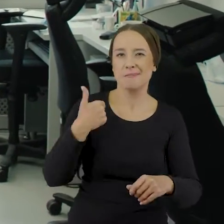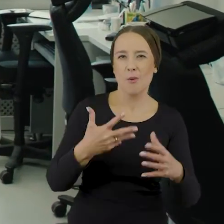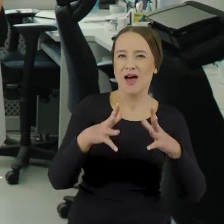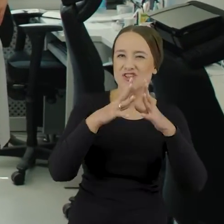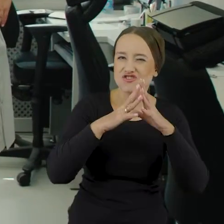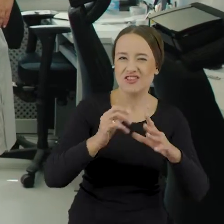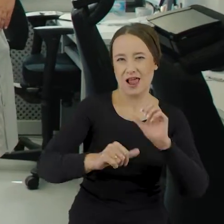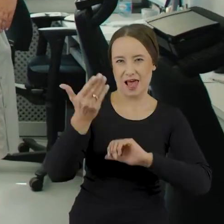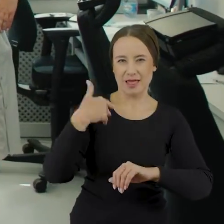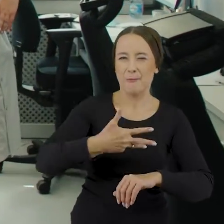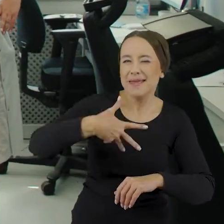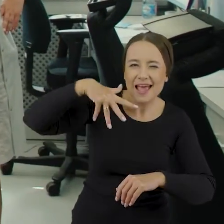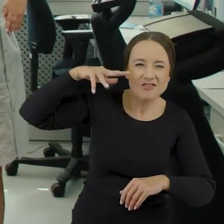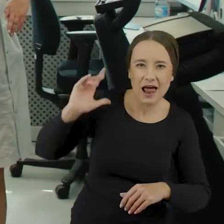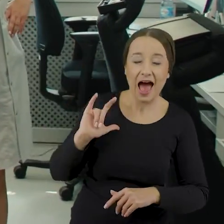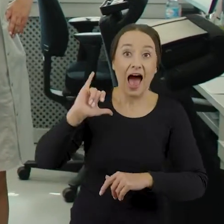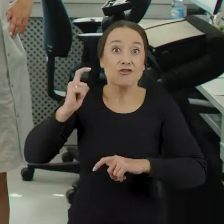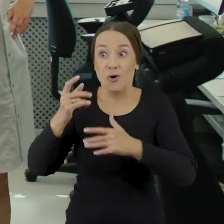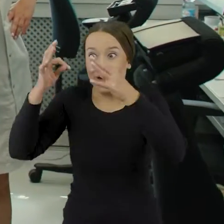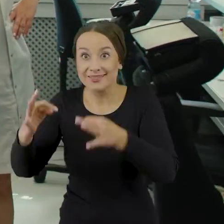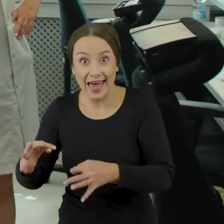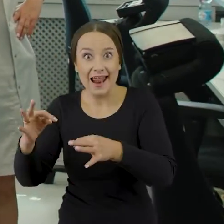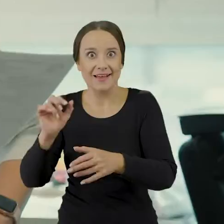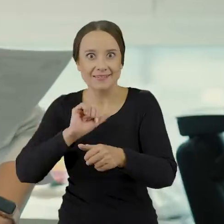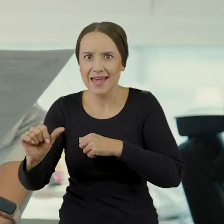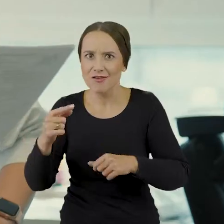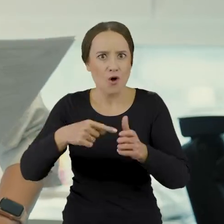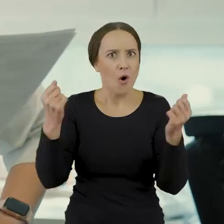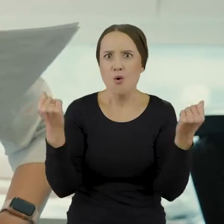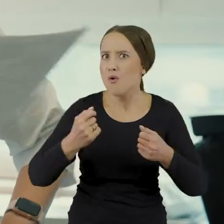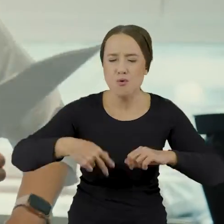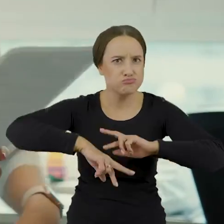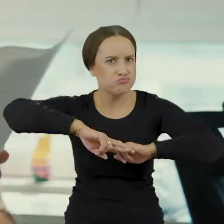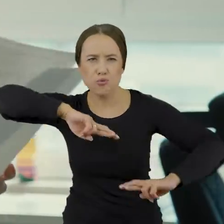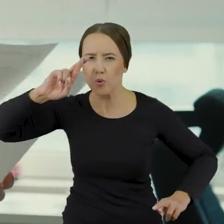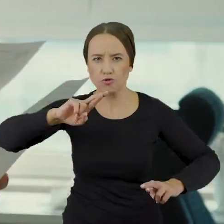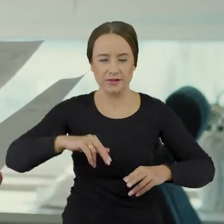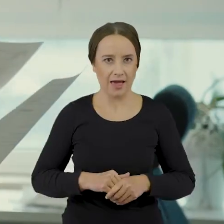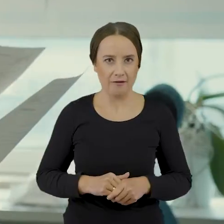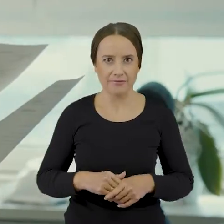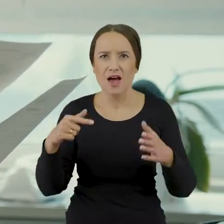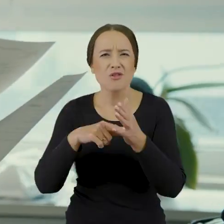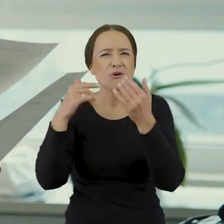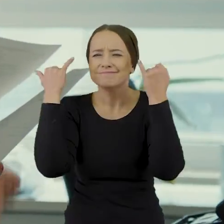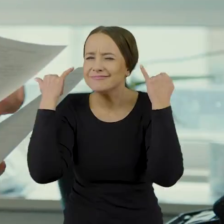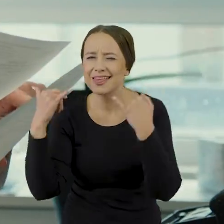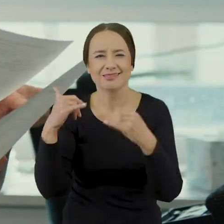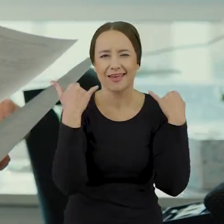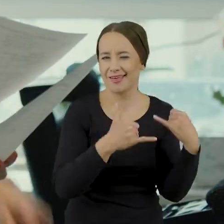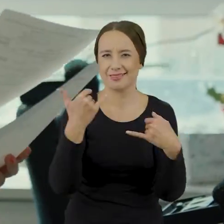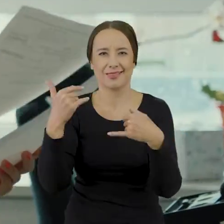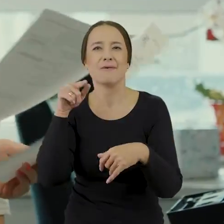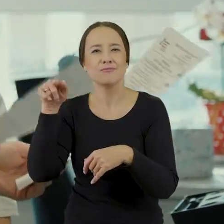były dostępne 10 lat temu 5 lat temu A to gdzie my jesteśmy teraz to jest w ogóle przepaść to są zupełnie